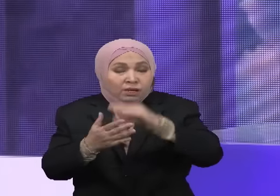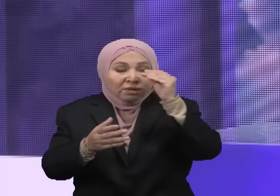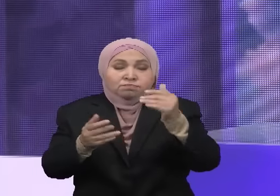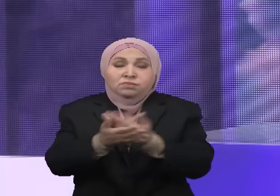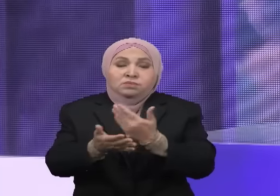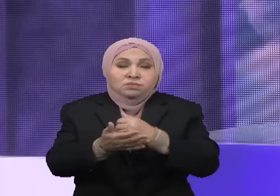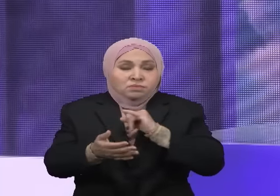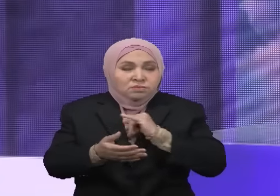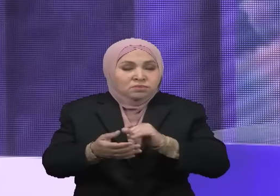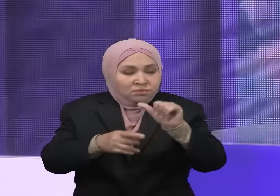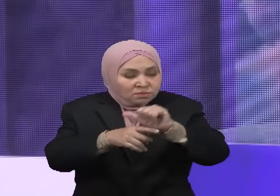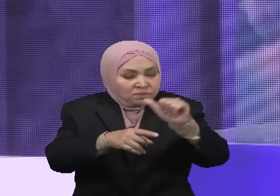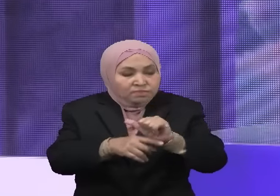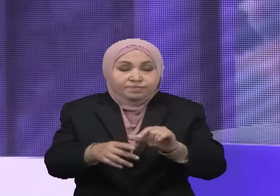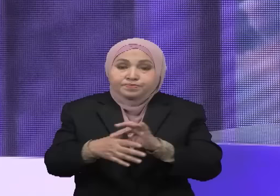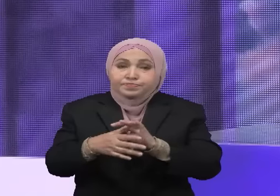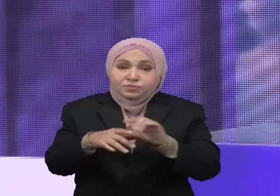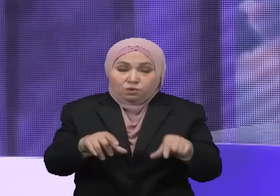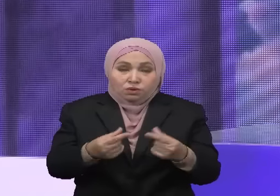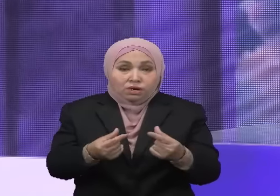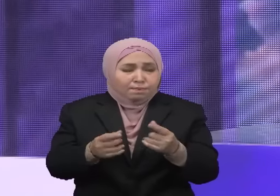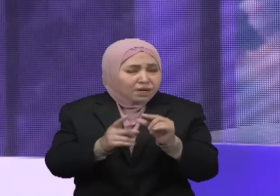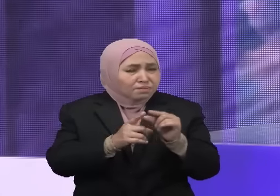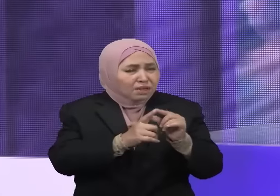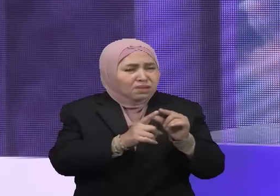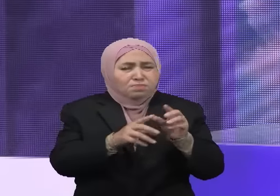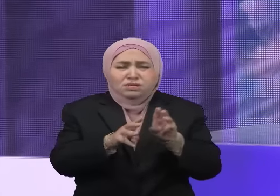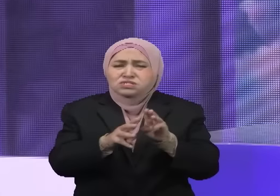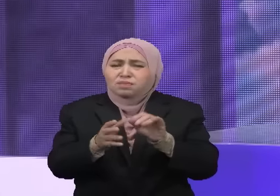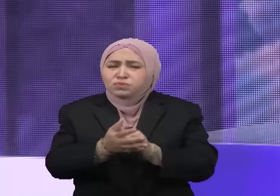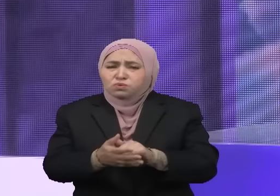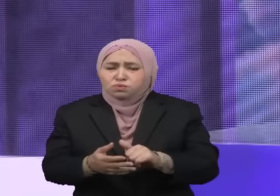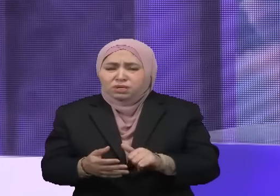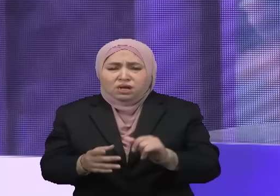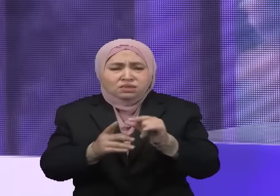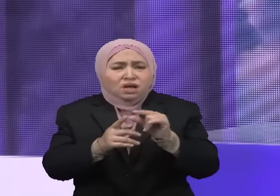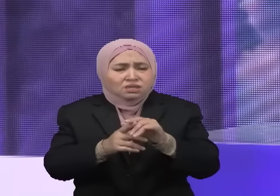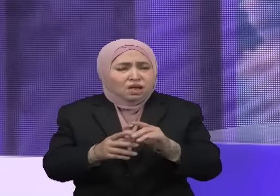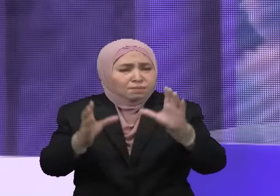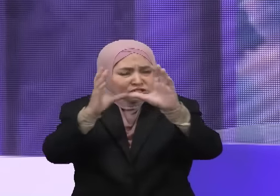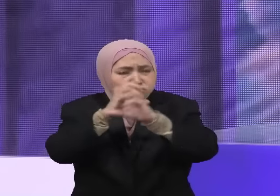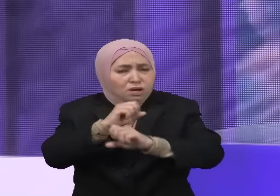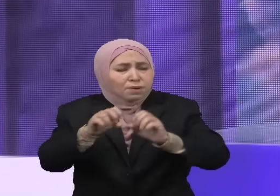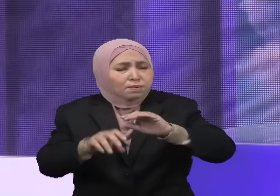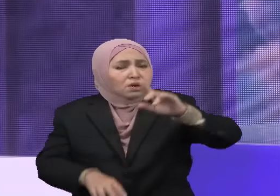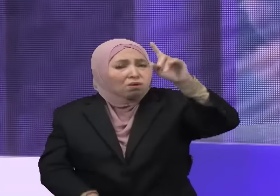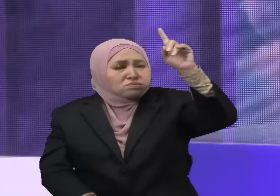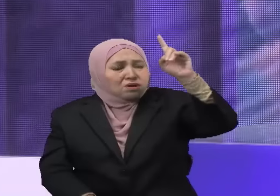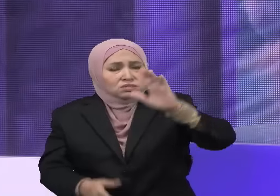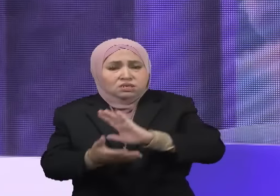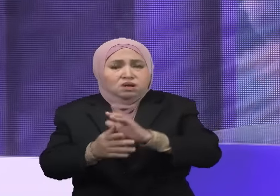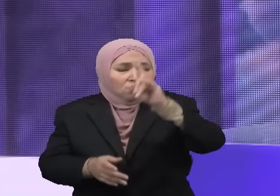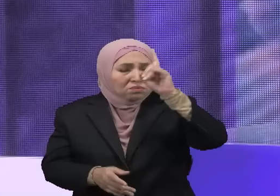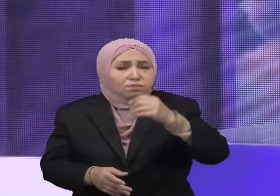akan mengamalkan isi kandung Al-Quran. Perkataan-perkataan begitu adalah perkataan yang mencabar kepada Allah. Maka Allah